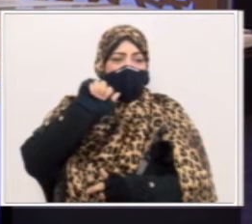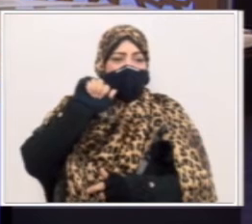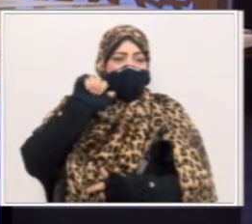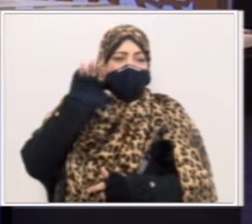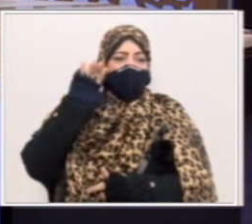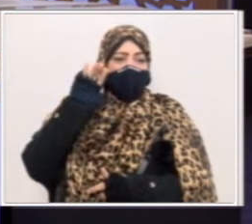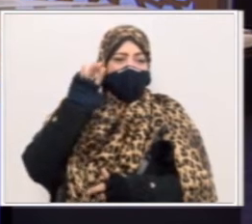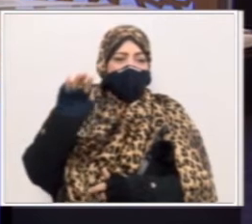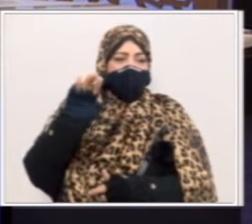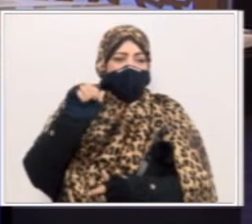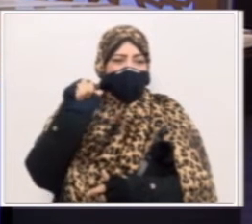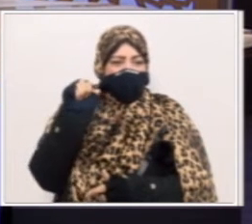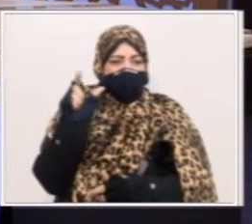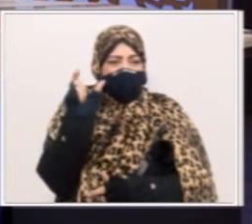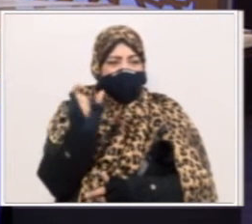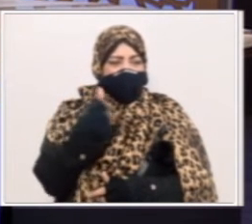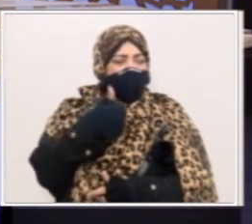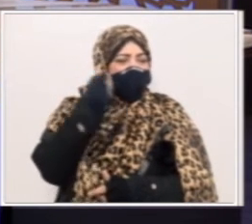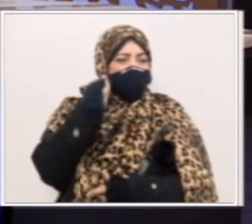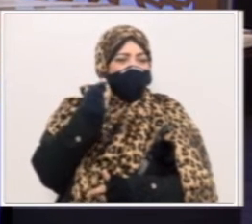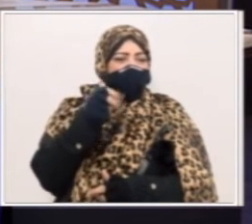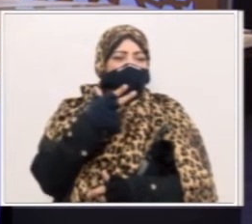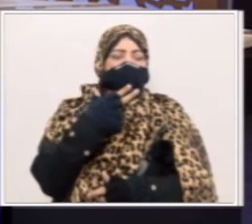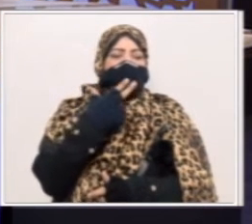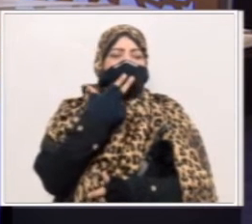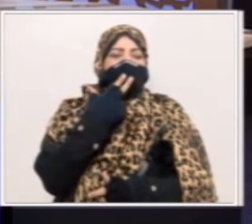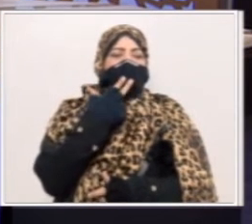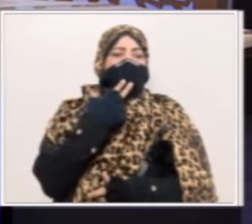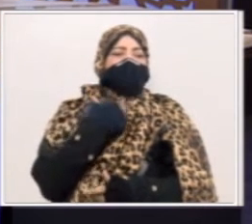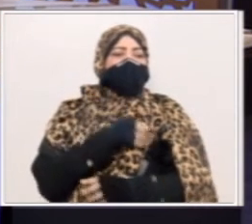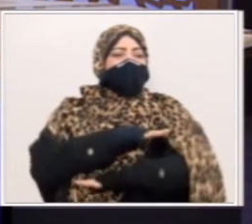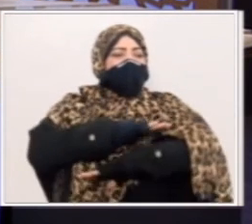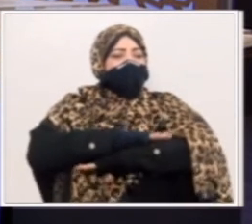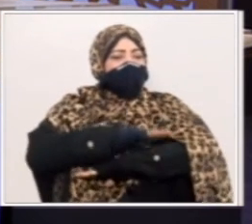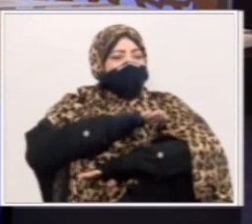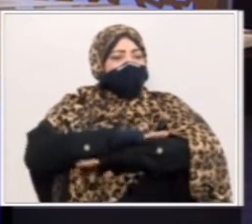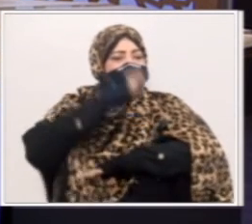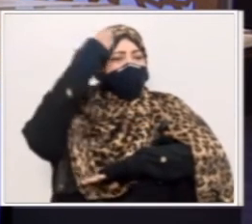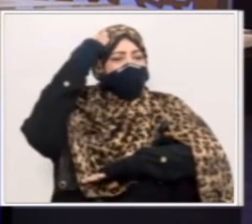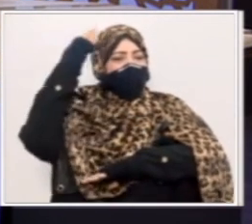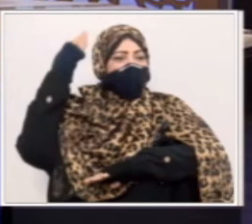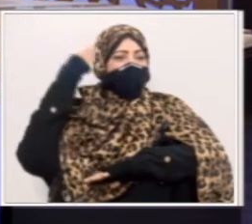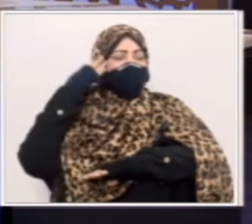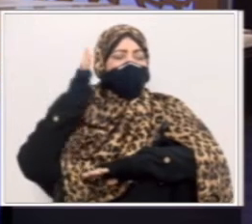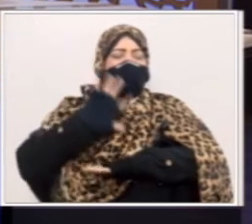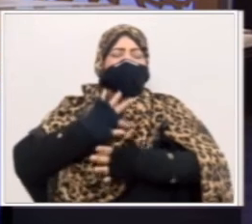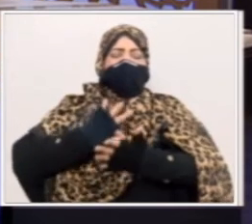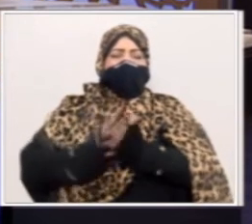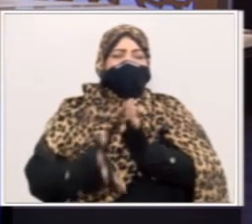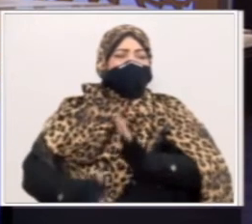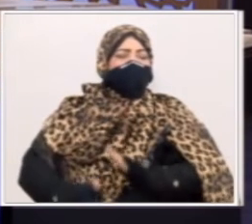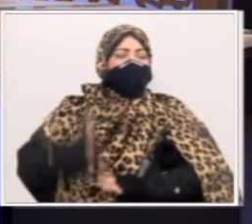والنسب الطاهر الذي لم يقع في سوء. والمحصنة من الفاضل المشتركة تأتي بمعنى المقصود بها المتزوجة